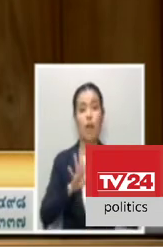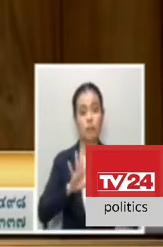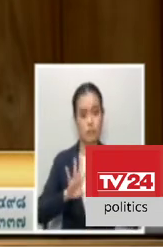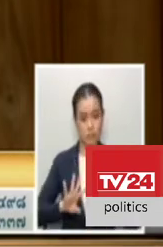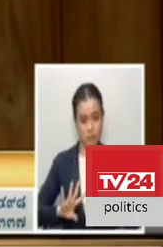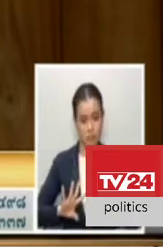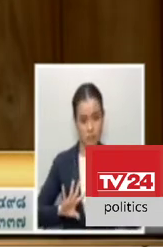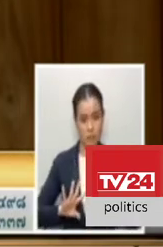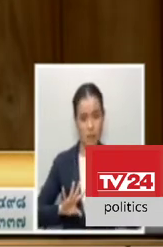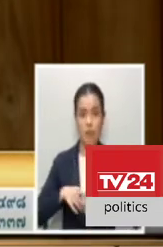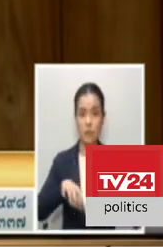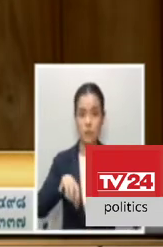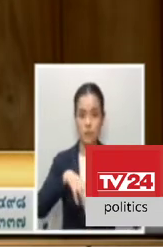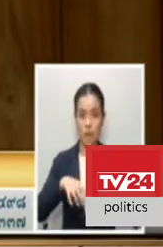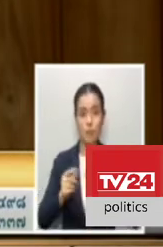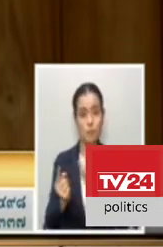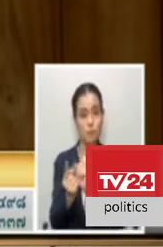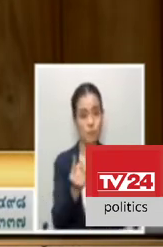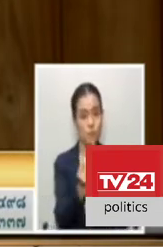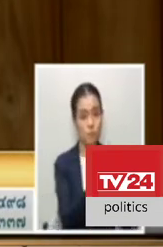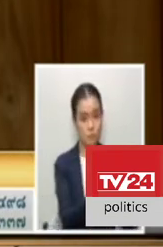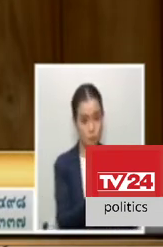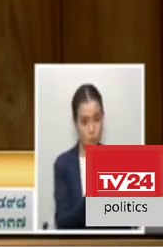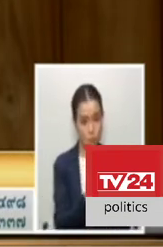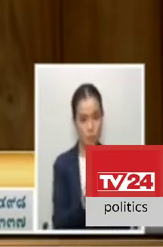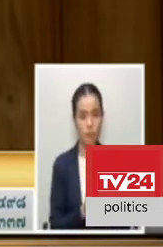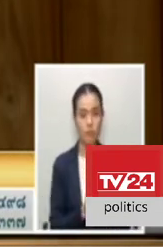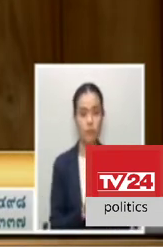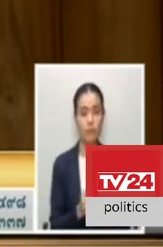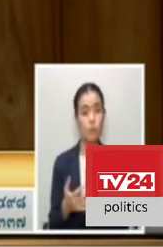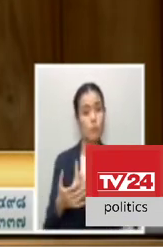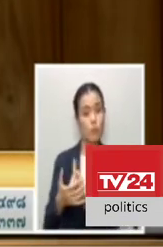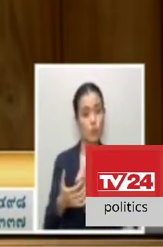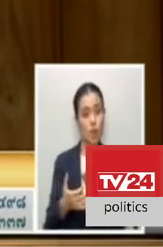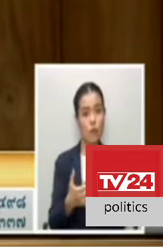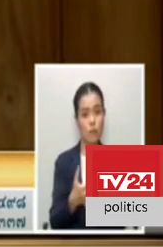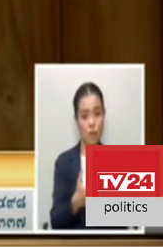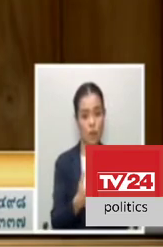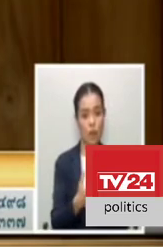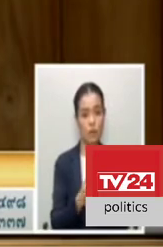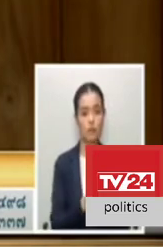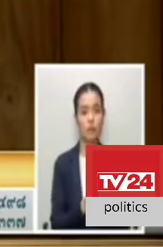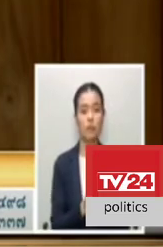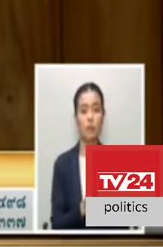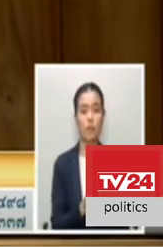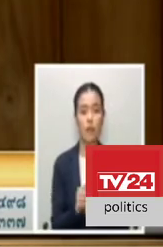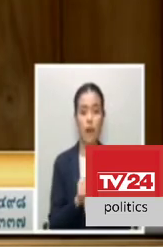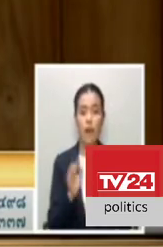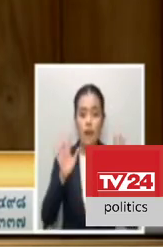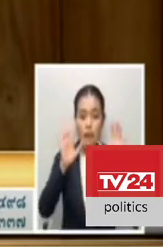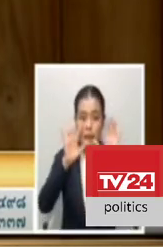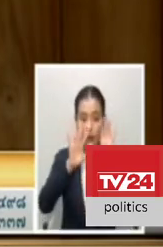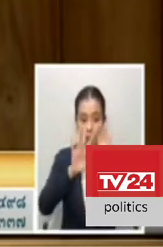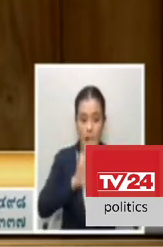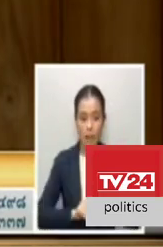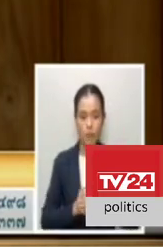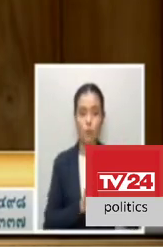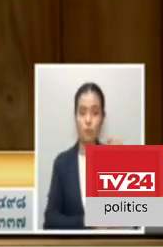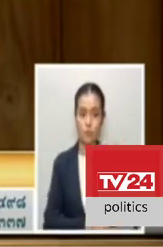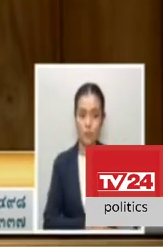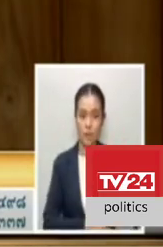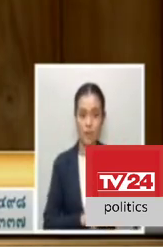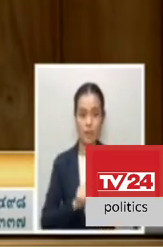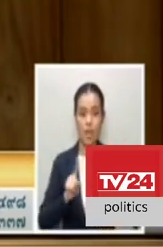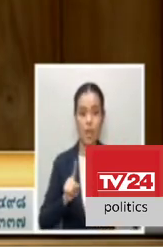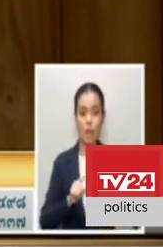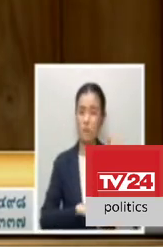จัดรูปแบบของการพบปะผู้แทนของประธานดีเนี่ยออกมาในลักษณะที่ถือว่าพิเศษแต่ว่าไม่ใช่พิ